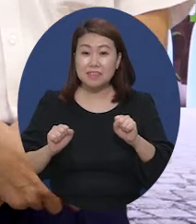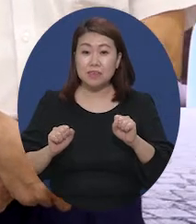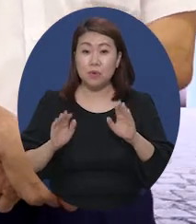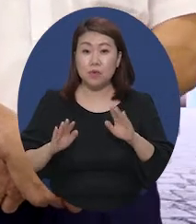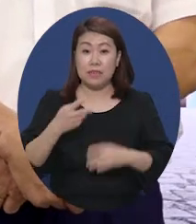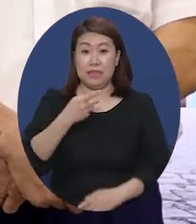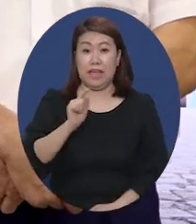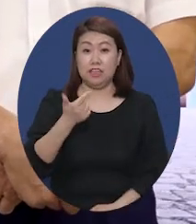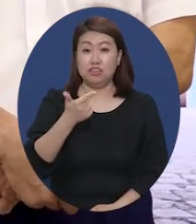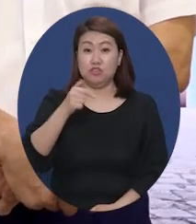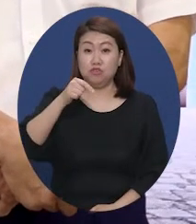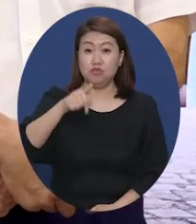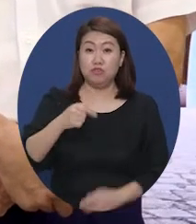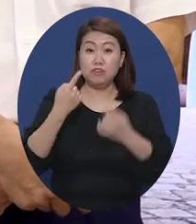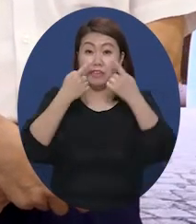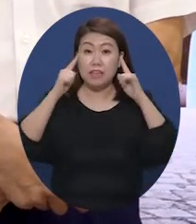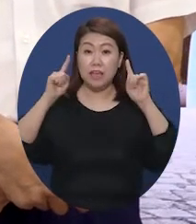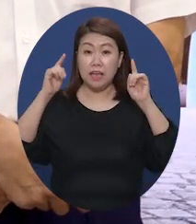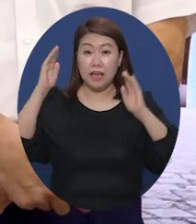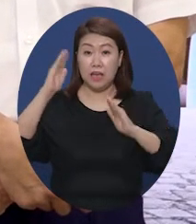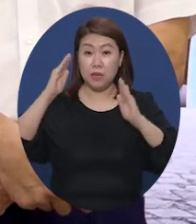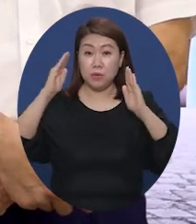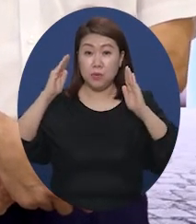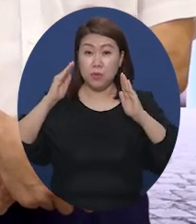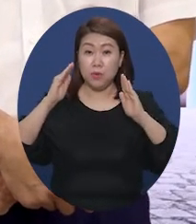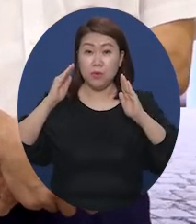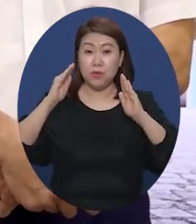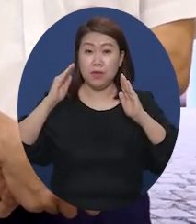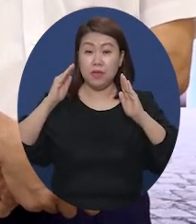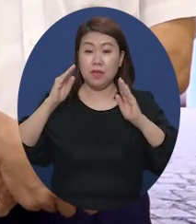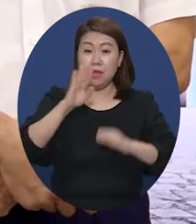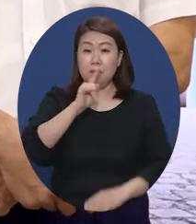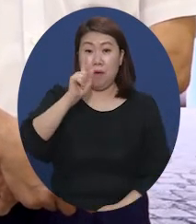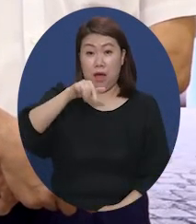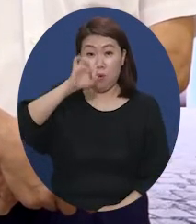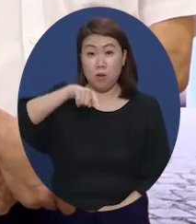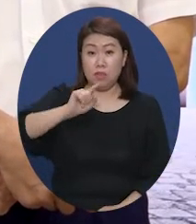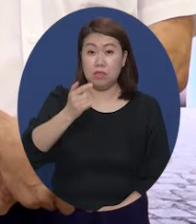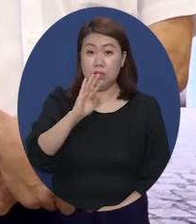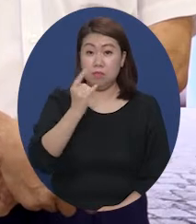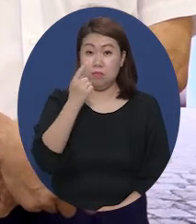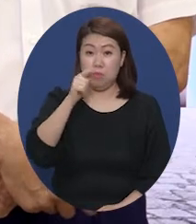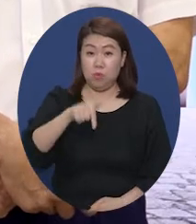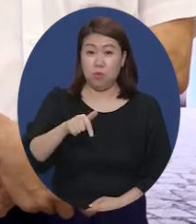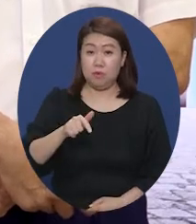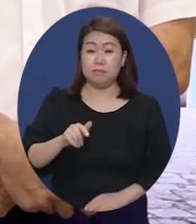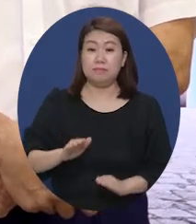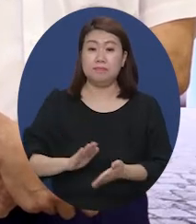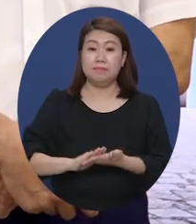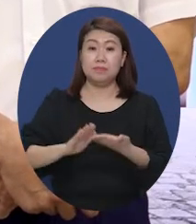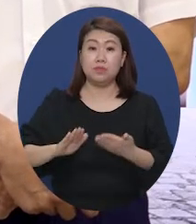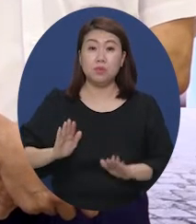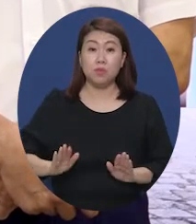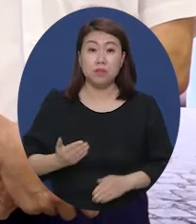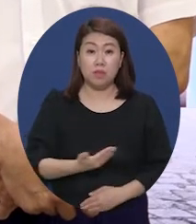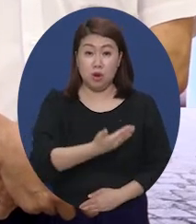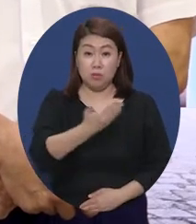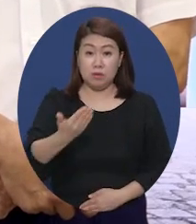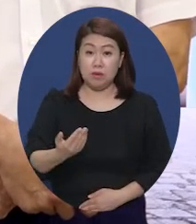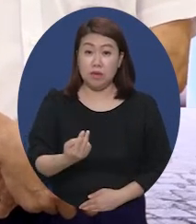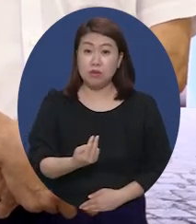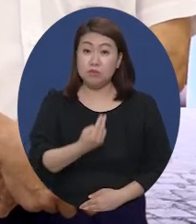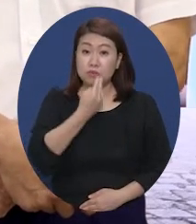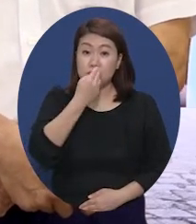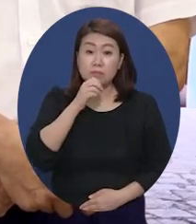예, 안녕하세요. 저는 단국대학교 포르투갈 브라질어과의 박원복이라고 합니다. 오늘 여러분과